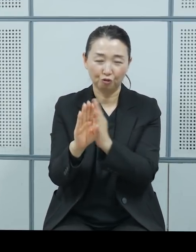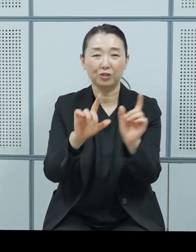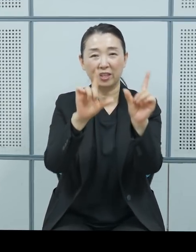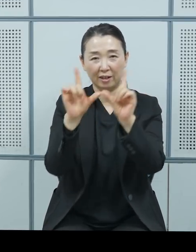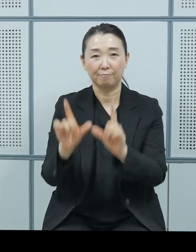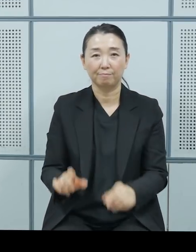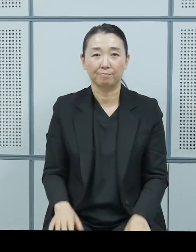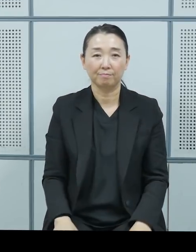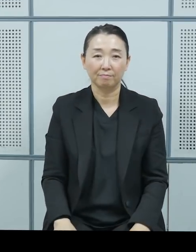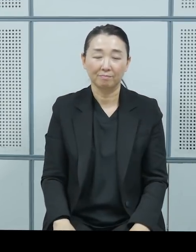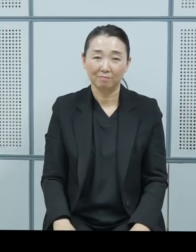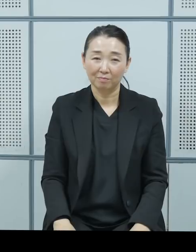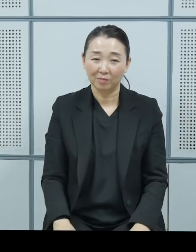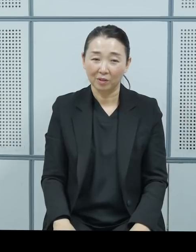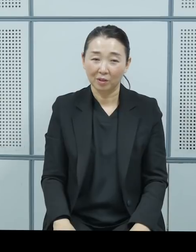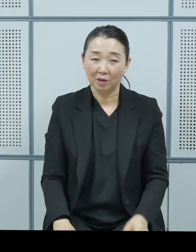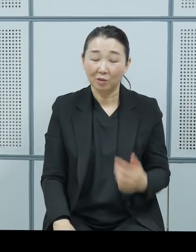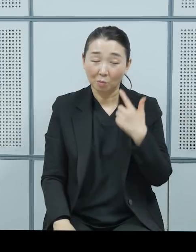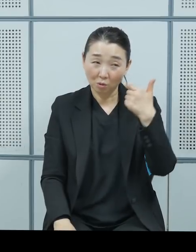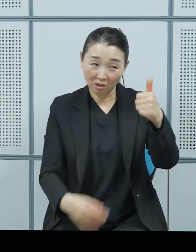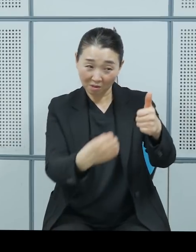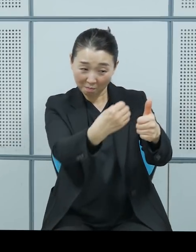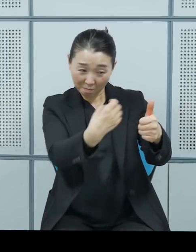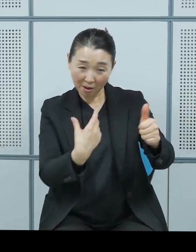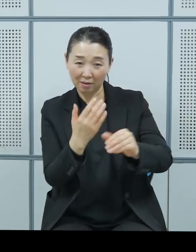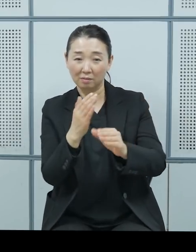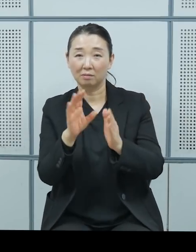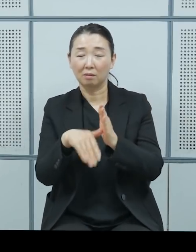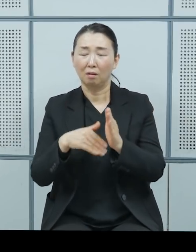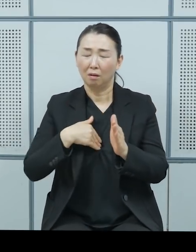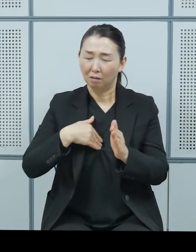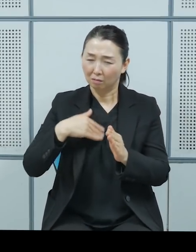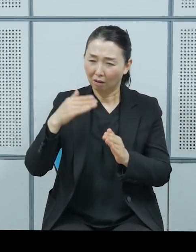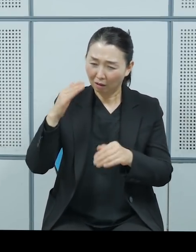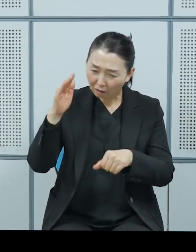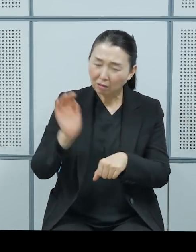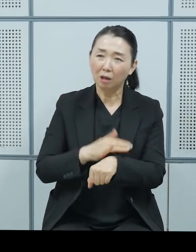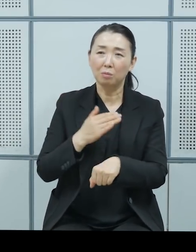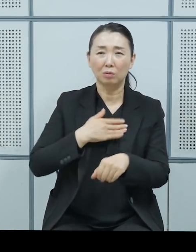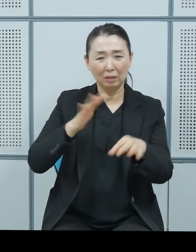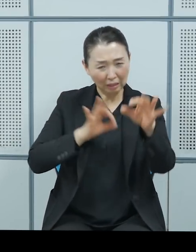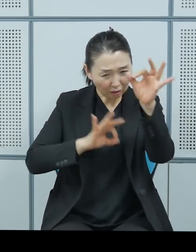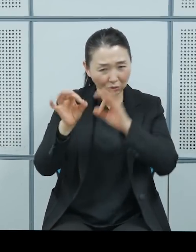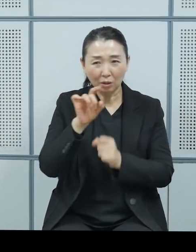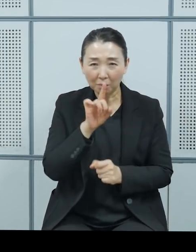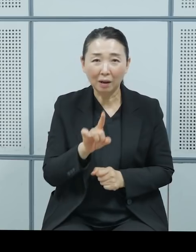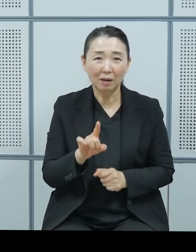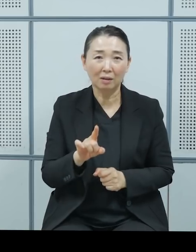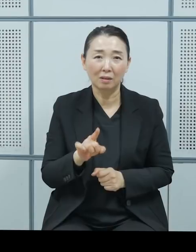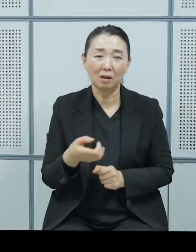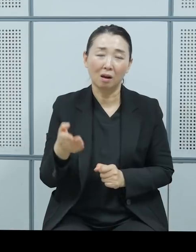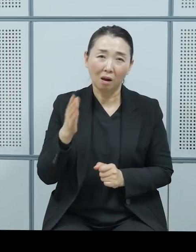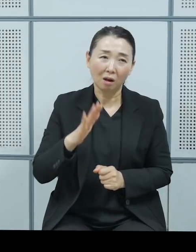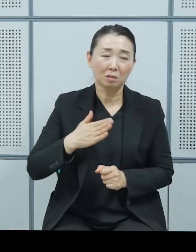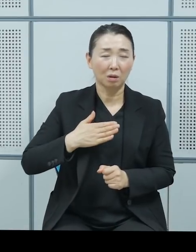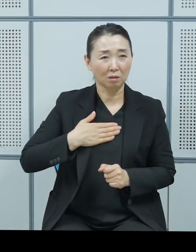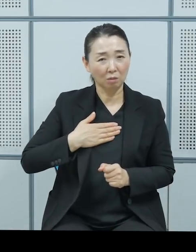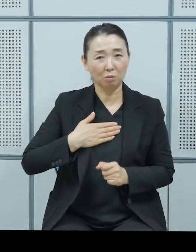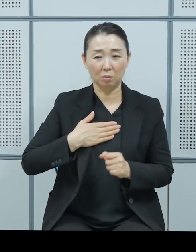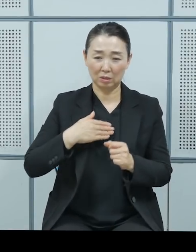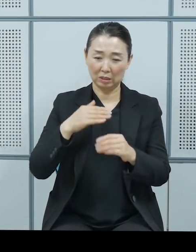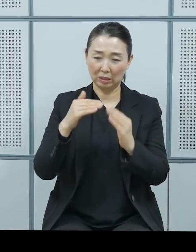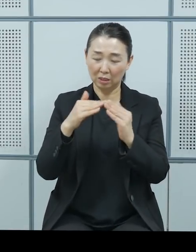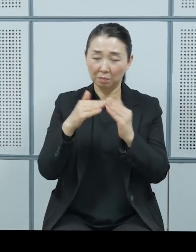근데 말씀에 아까 내가 진짜 내 잘못했다, 내 과실이다, 뭐 요렇게 말씀하셨지만 사실 저도 안마기